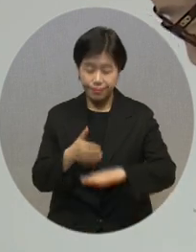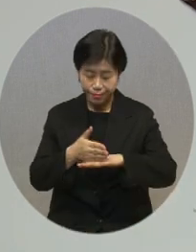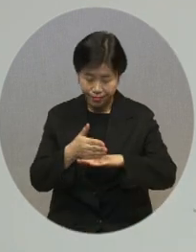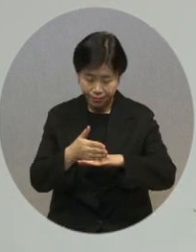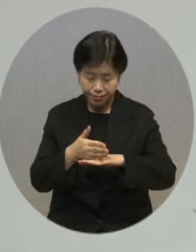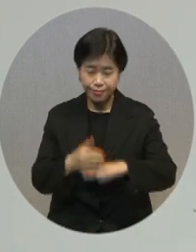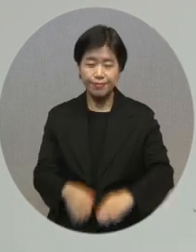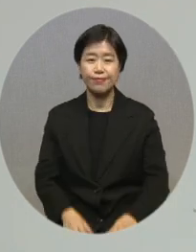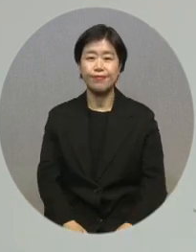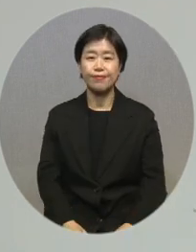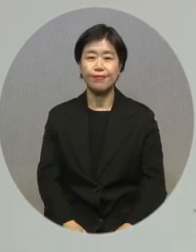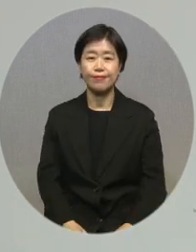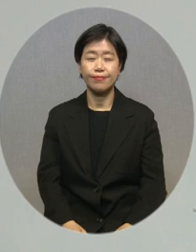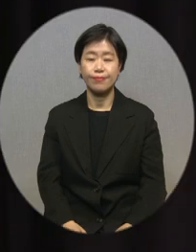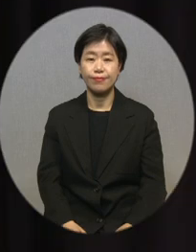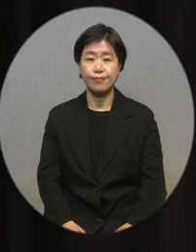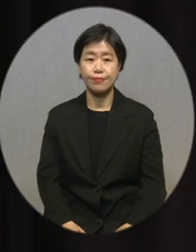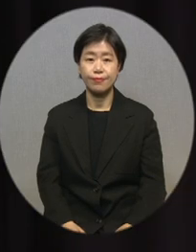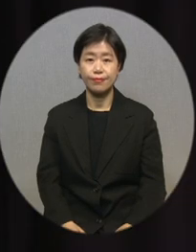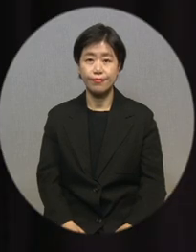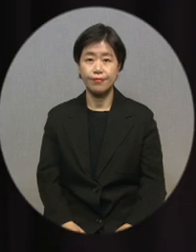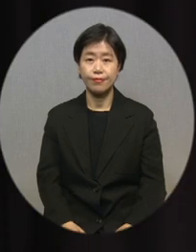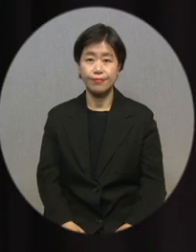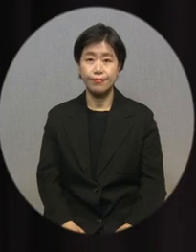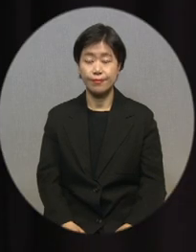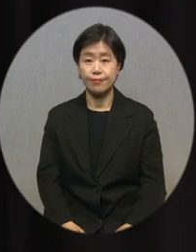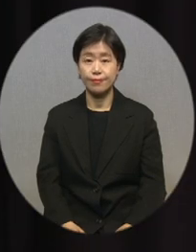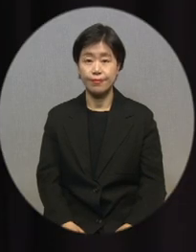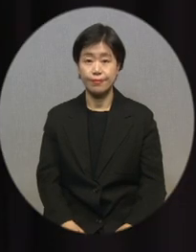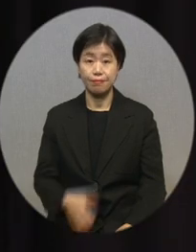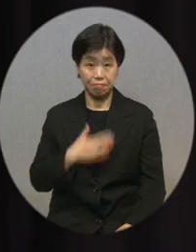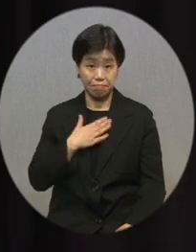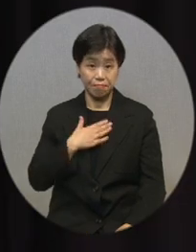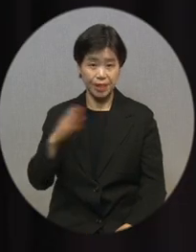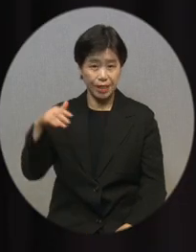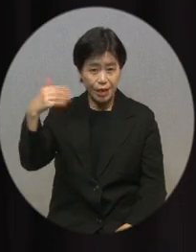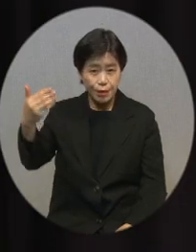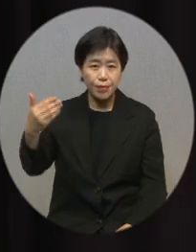감사합니다. 감사합니다. 네, 저는